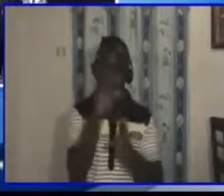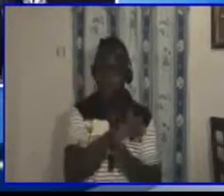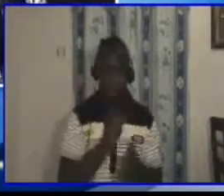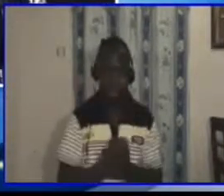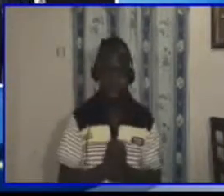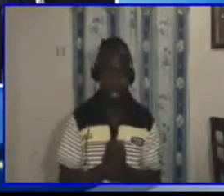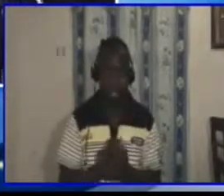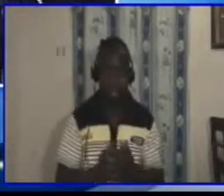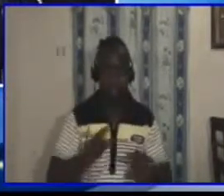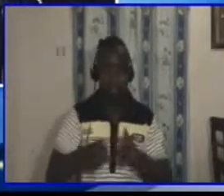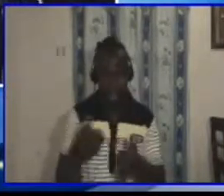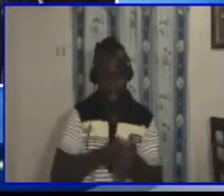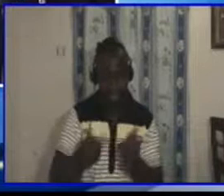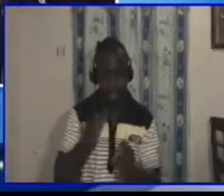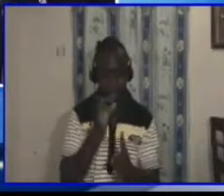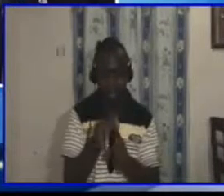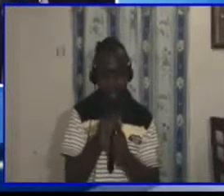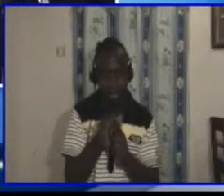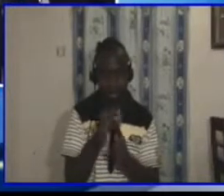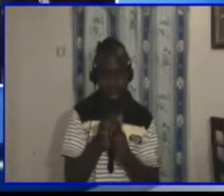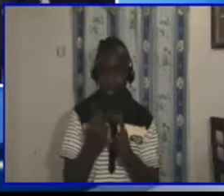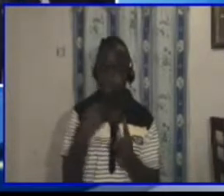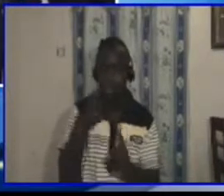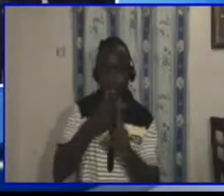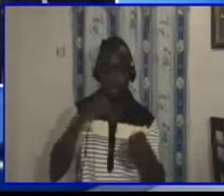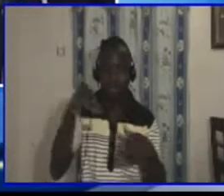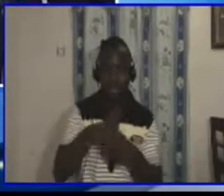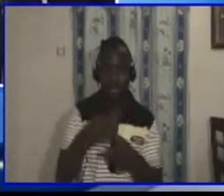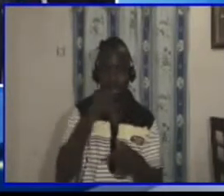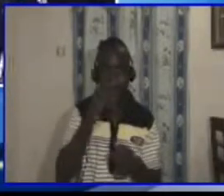l'uomo non vivrà di pane e solamente